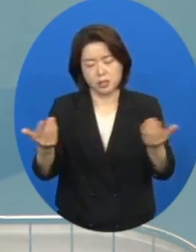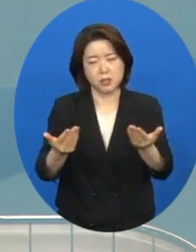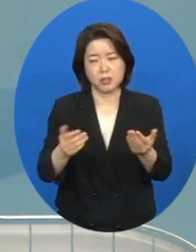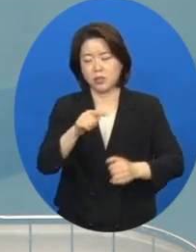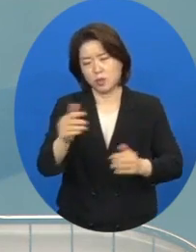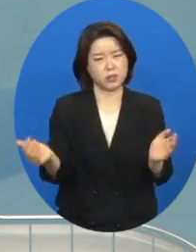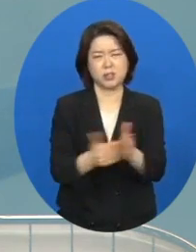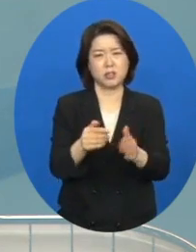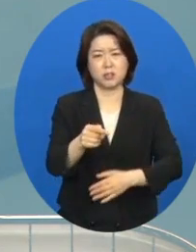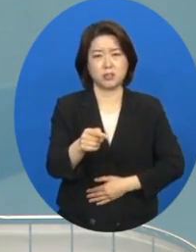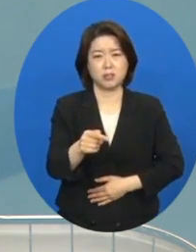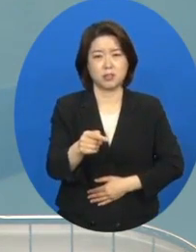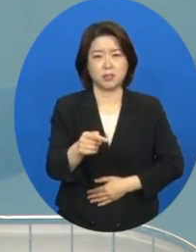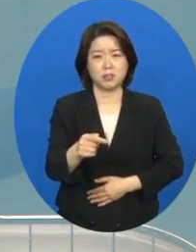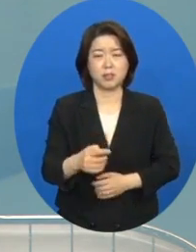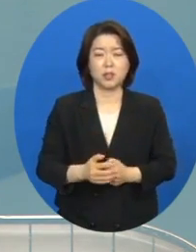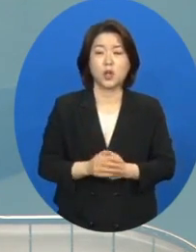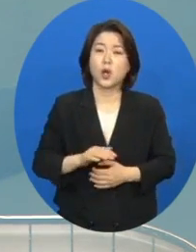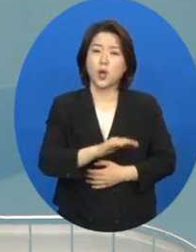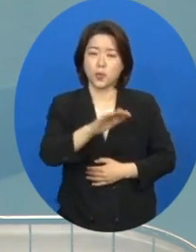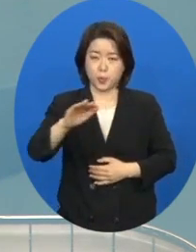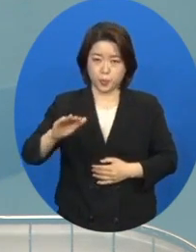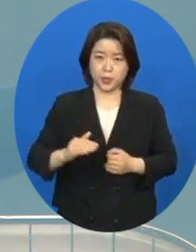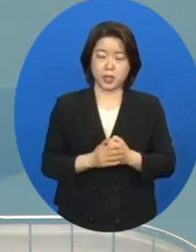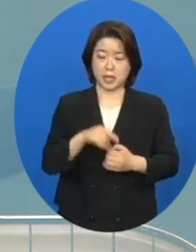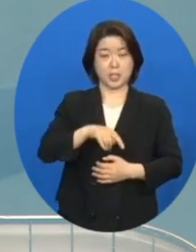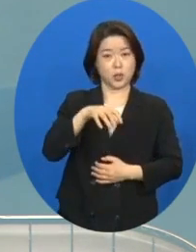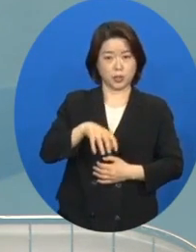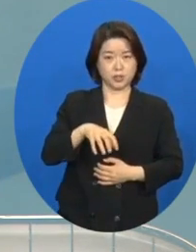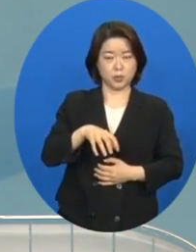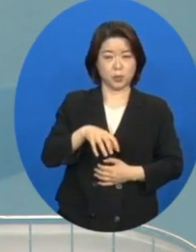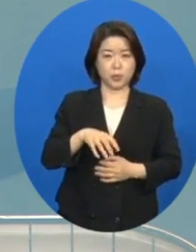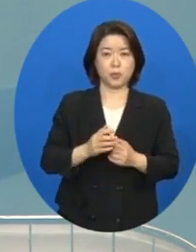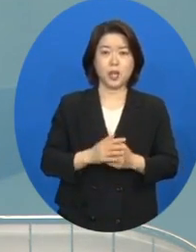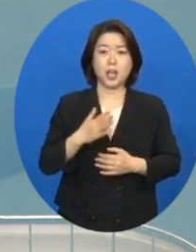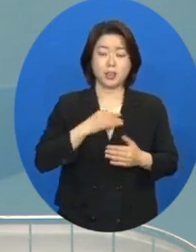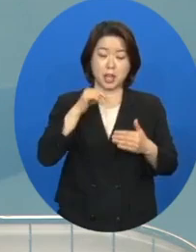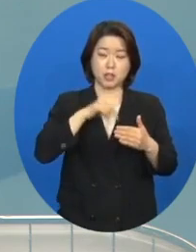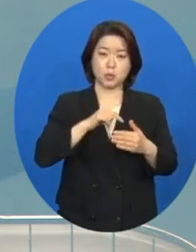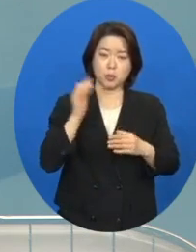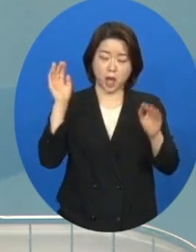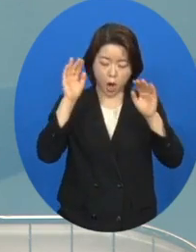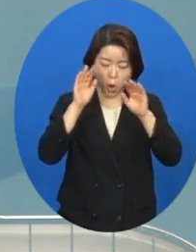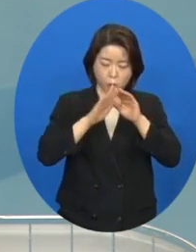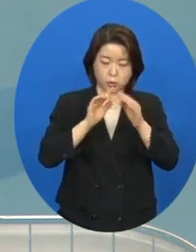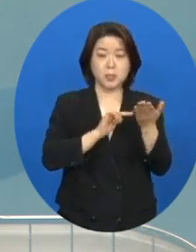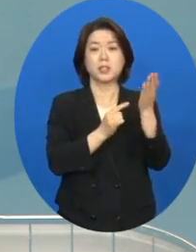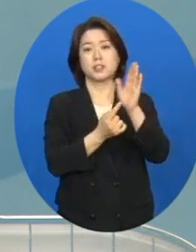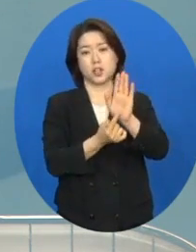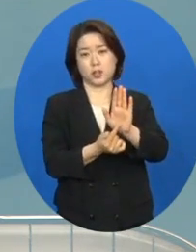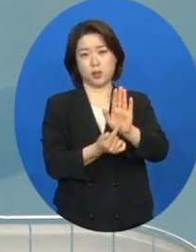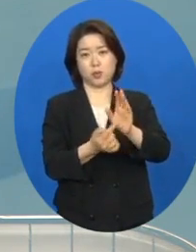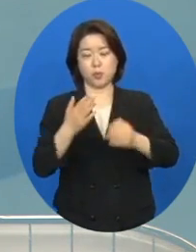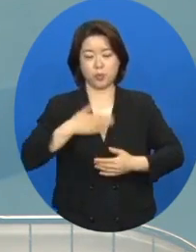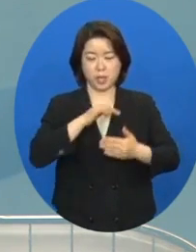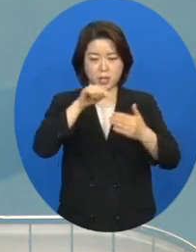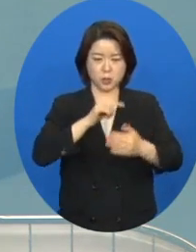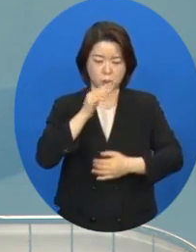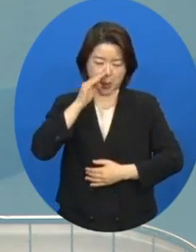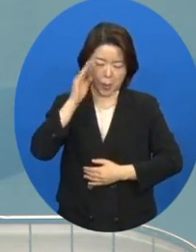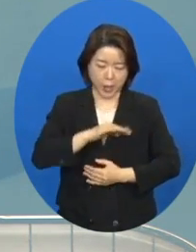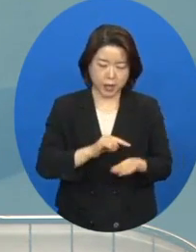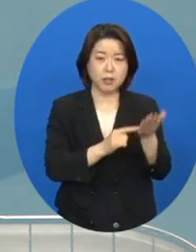끝이에요. 우리가 여기서 내 속에 어두움이 드러나고 내 속에 있는 악한